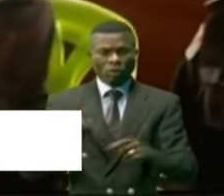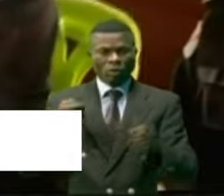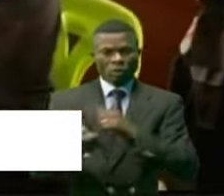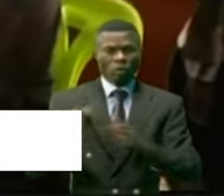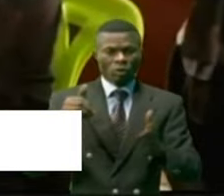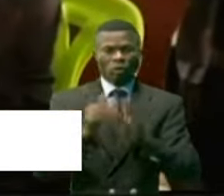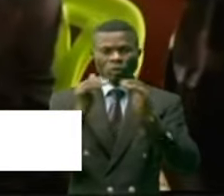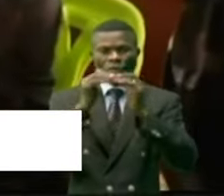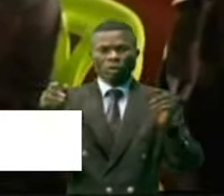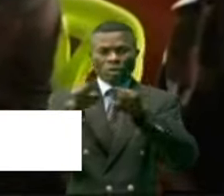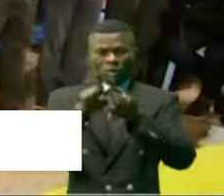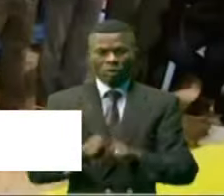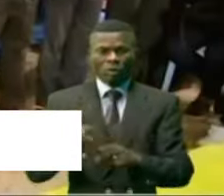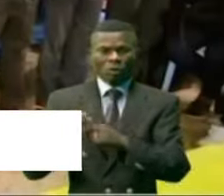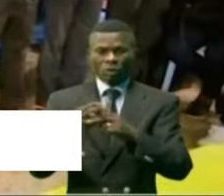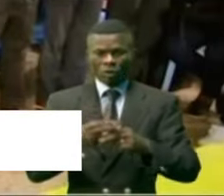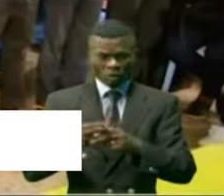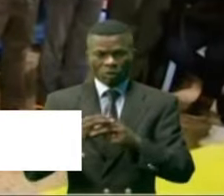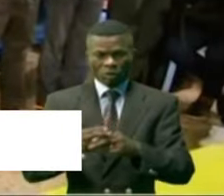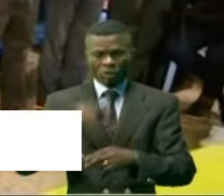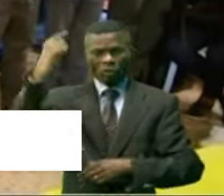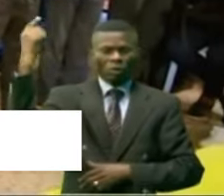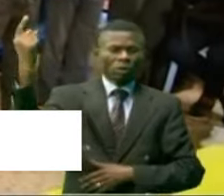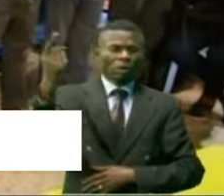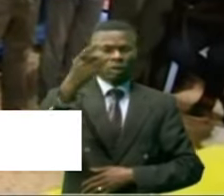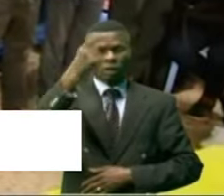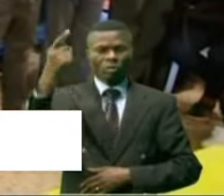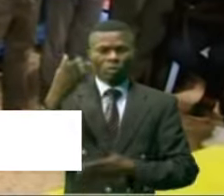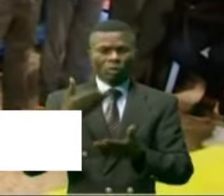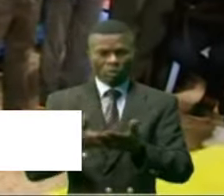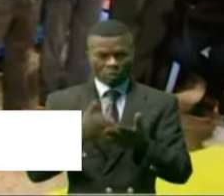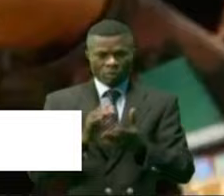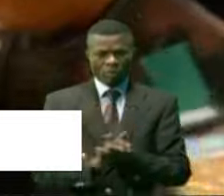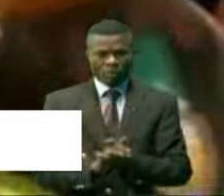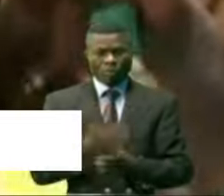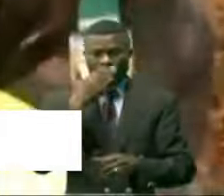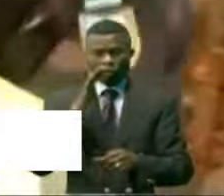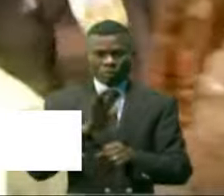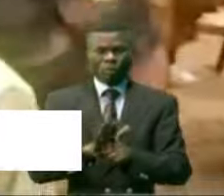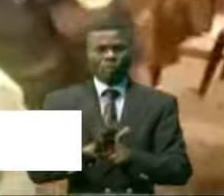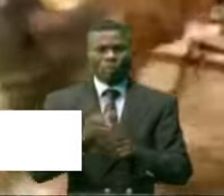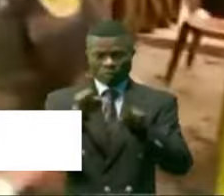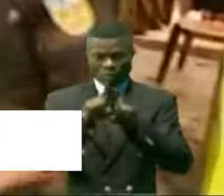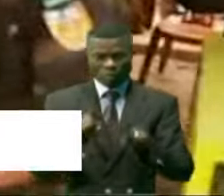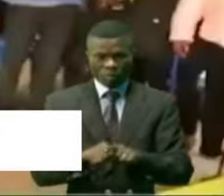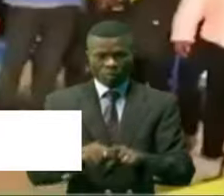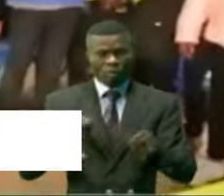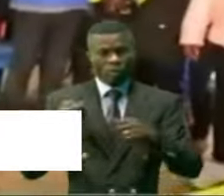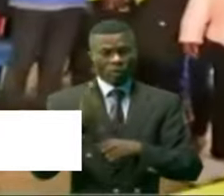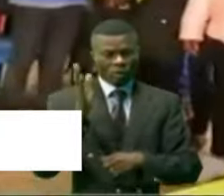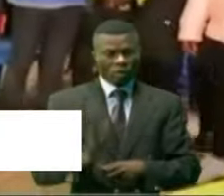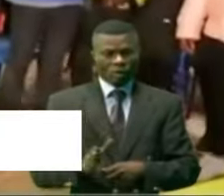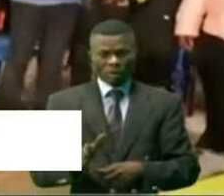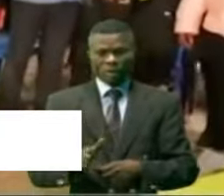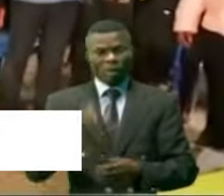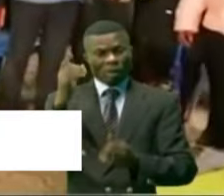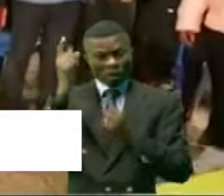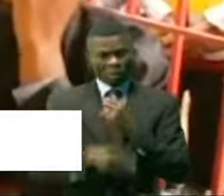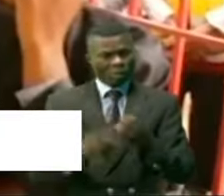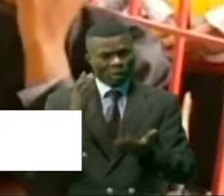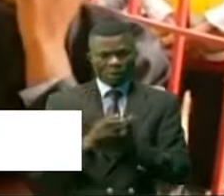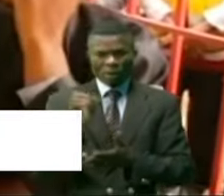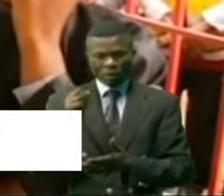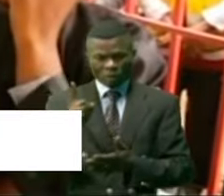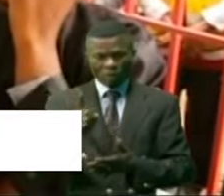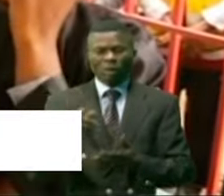la paix et la sécurité de l'humanité. Il se rassure également que ces crimes ne restent pas impunis et que